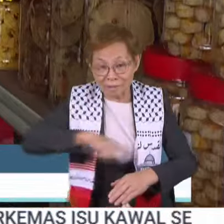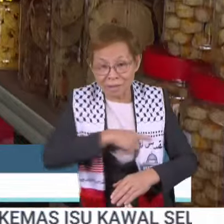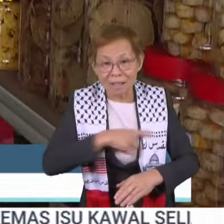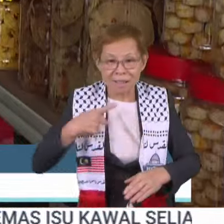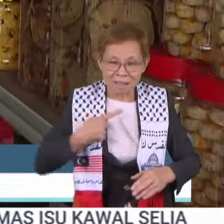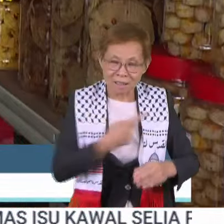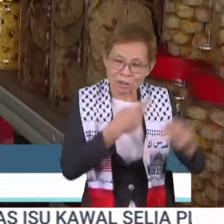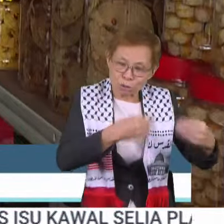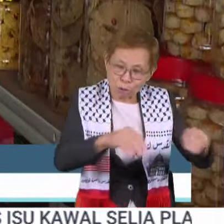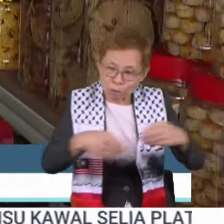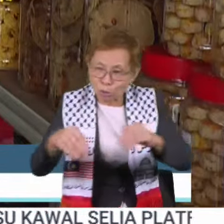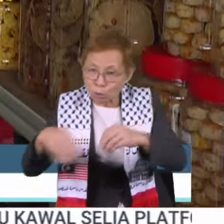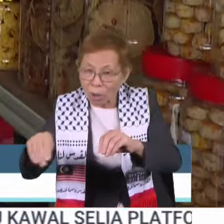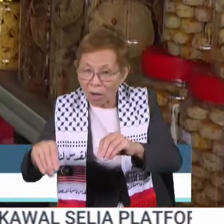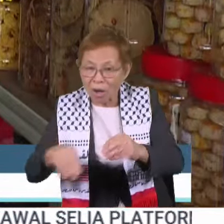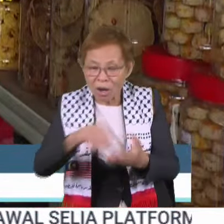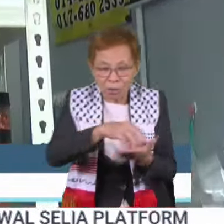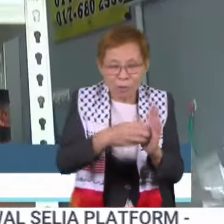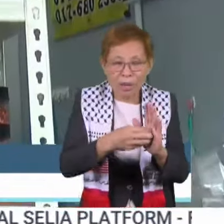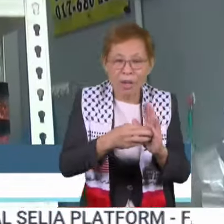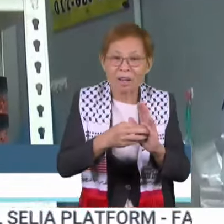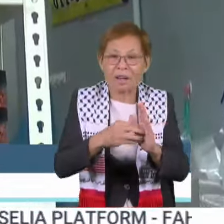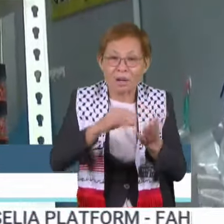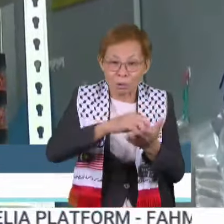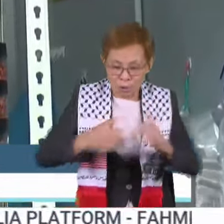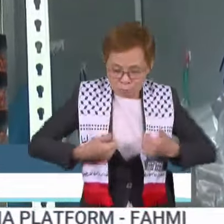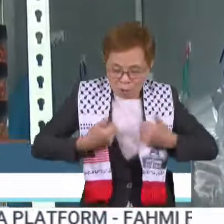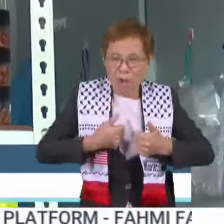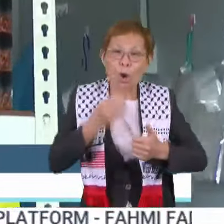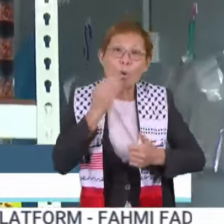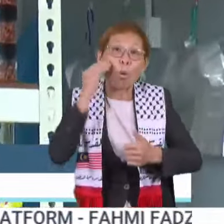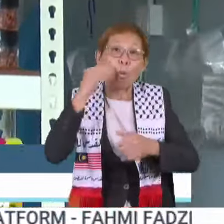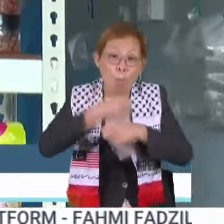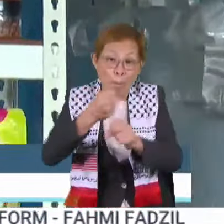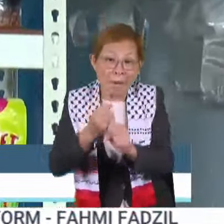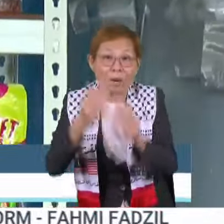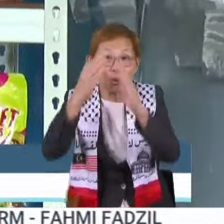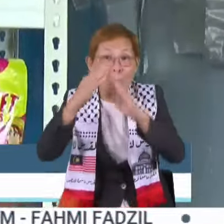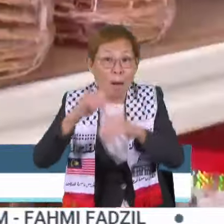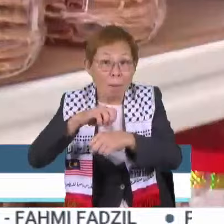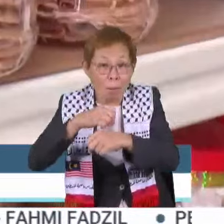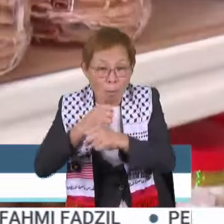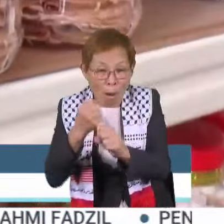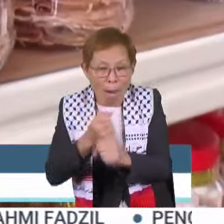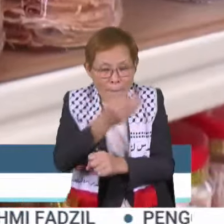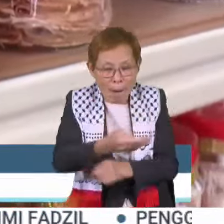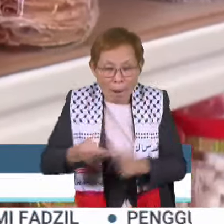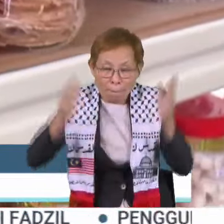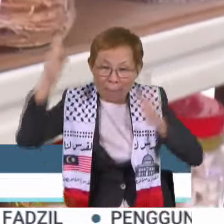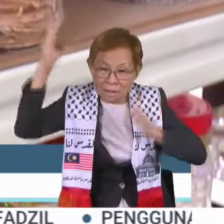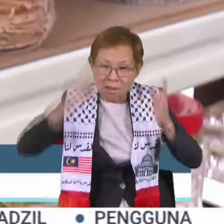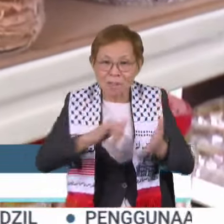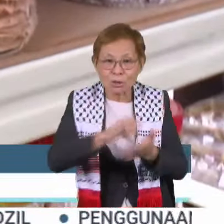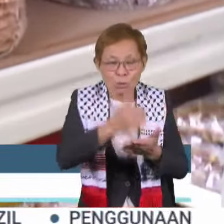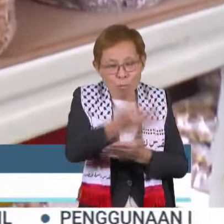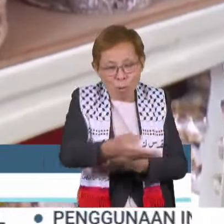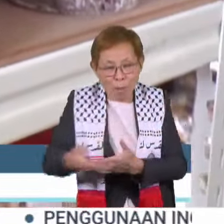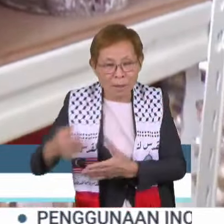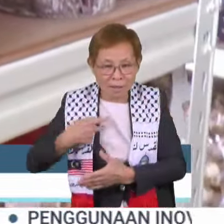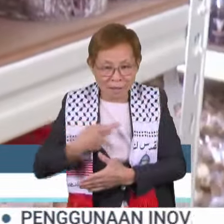orang jual Kuih Raya homemade sendiri produk produk tempatanlah kita punya produk